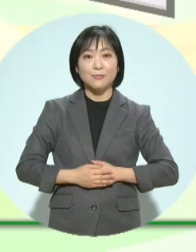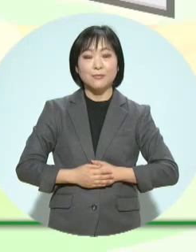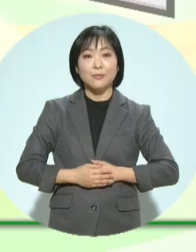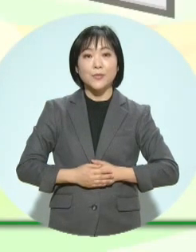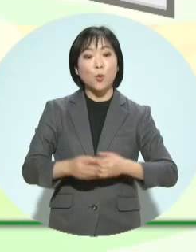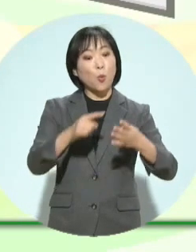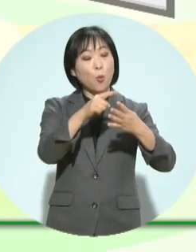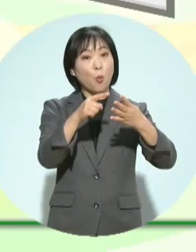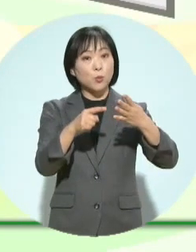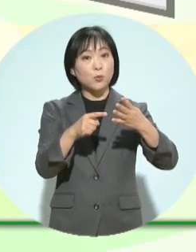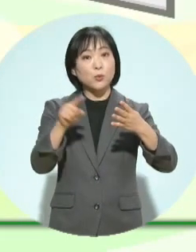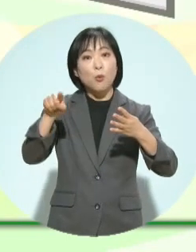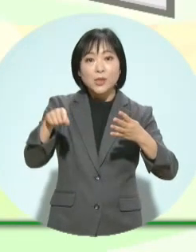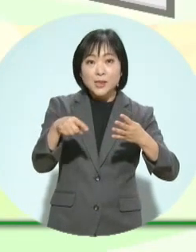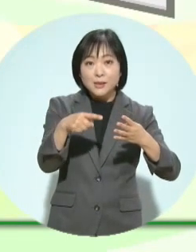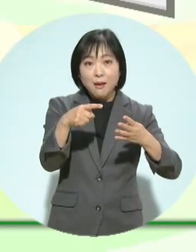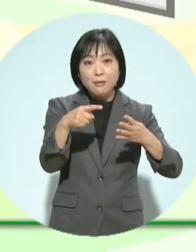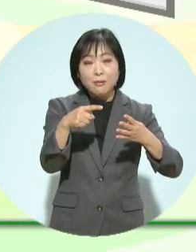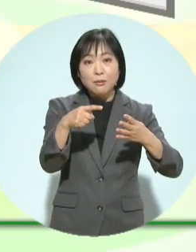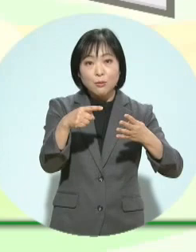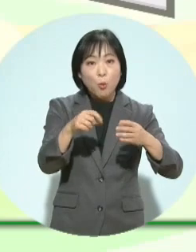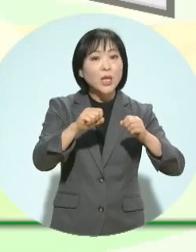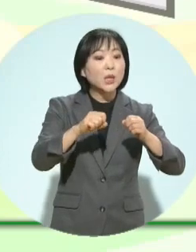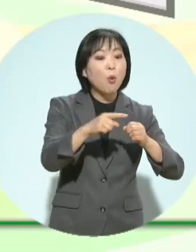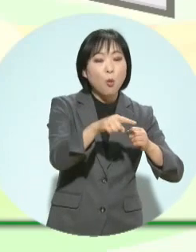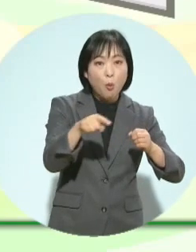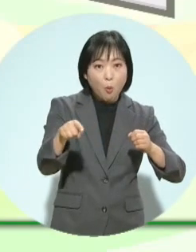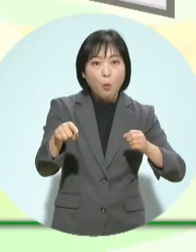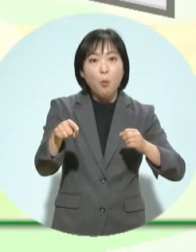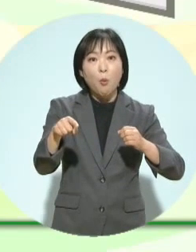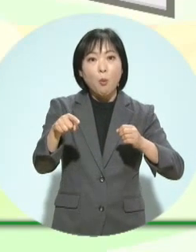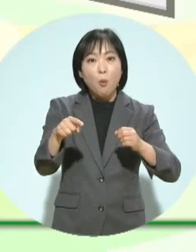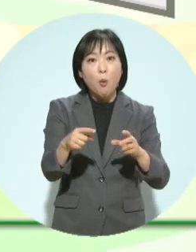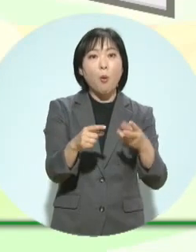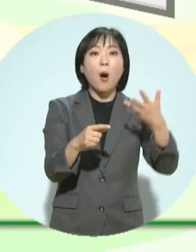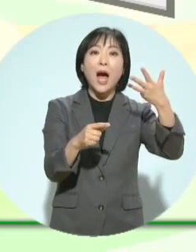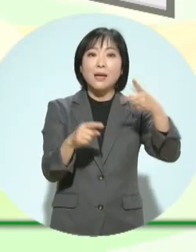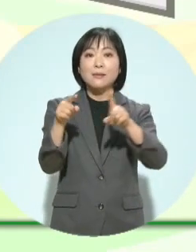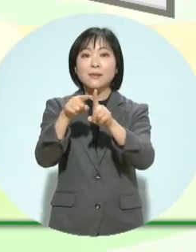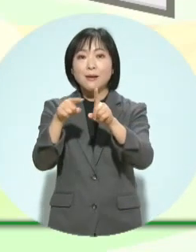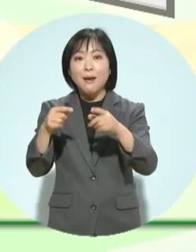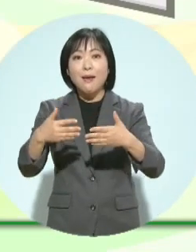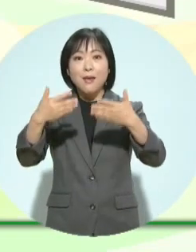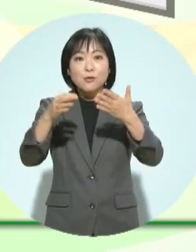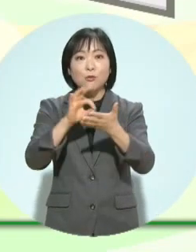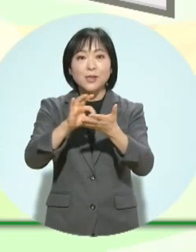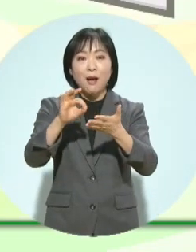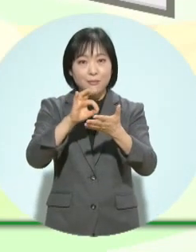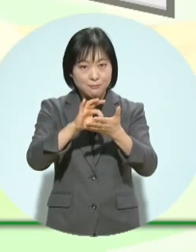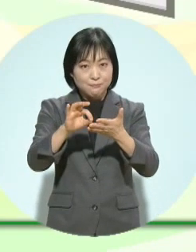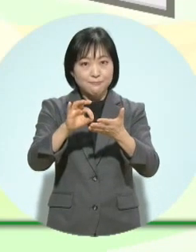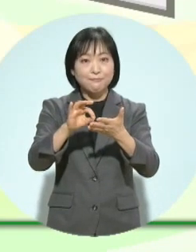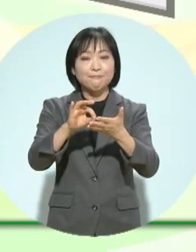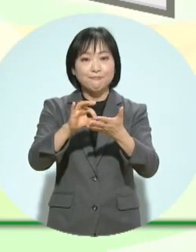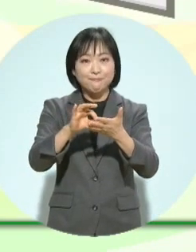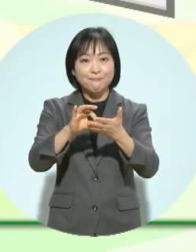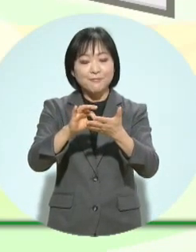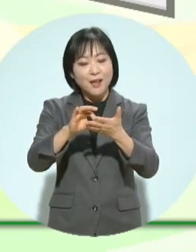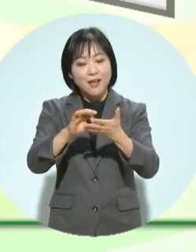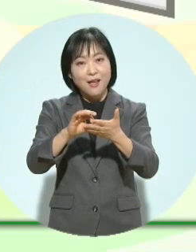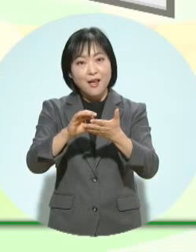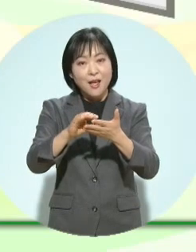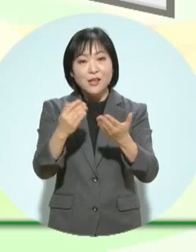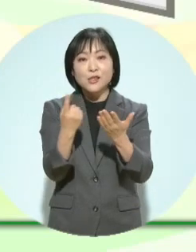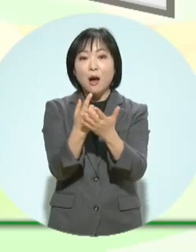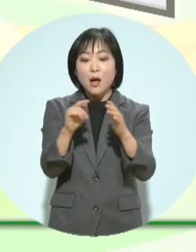4つの自然のフィールドと生き物を 8K 映像を使って紹介し、参加者は手元の小型